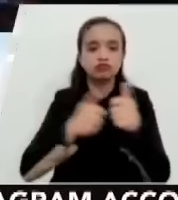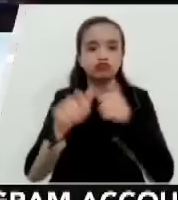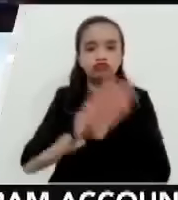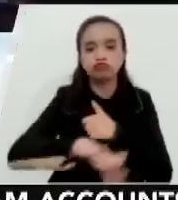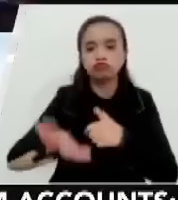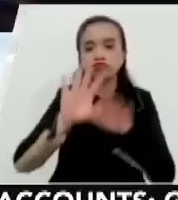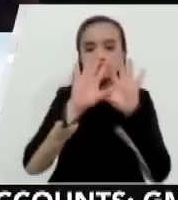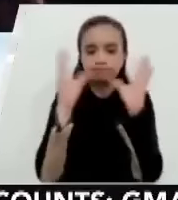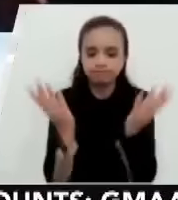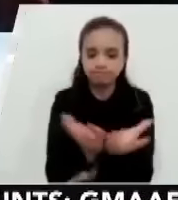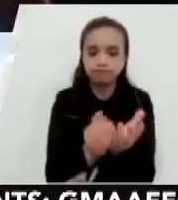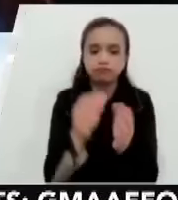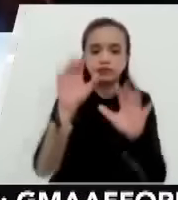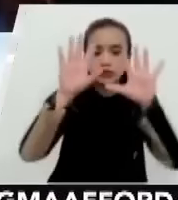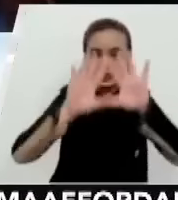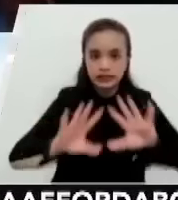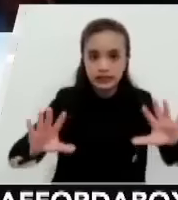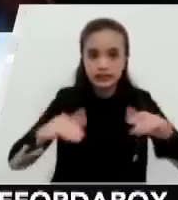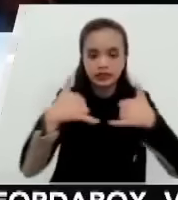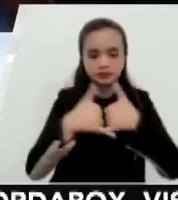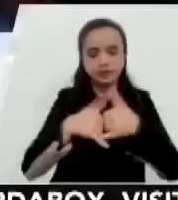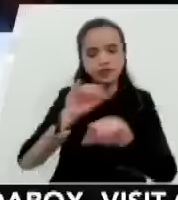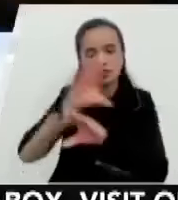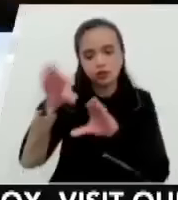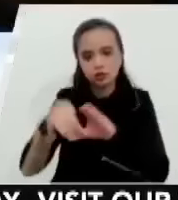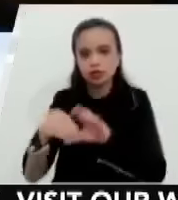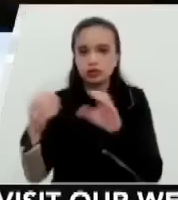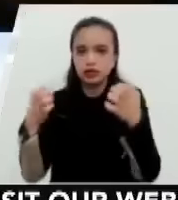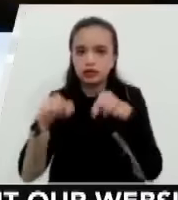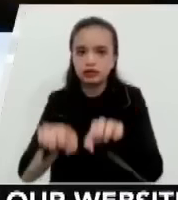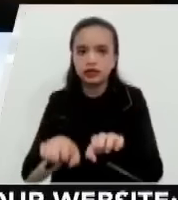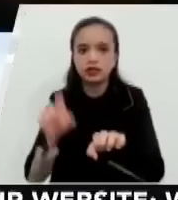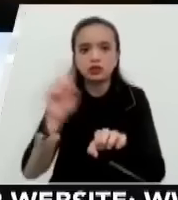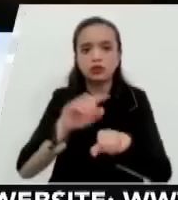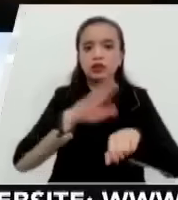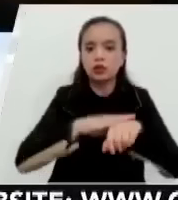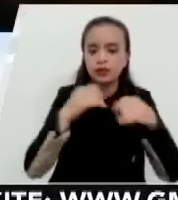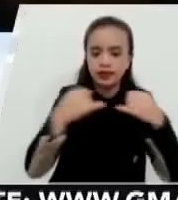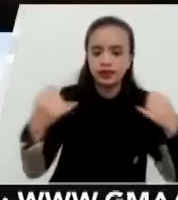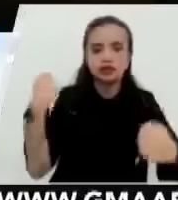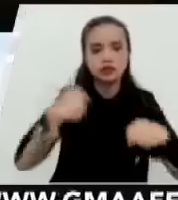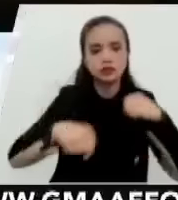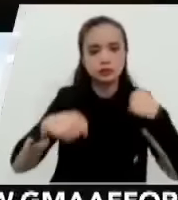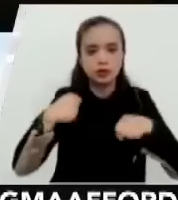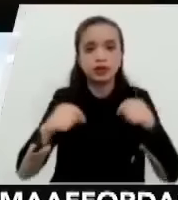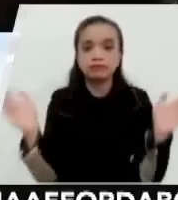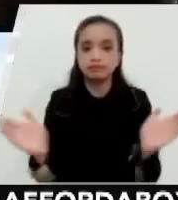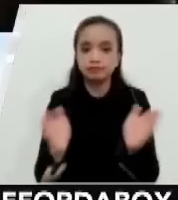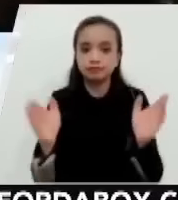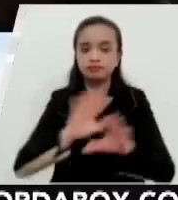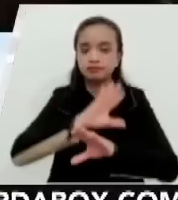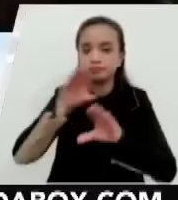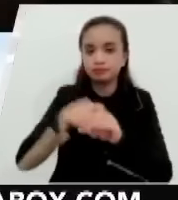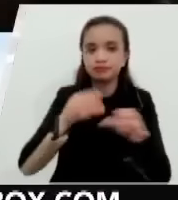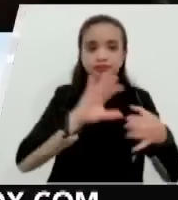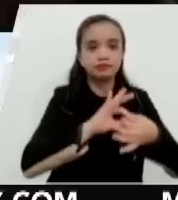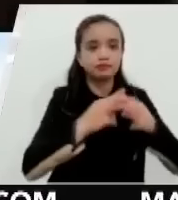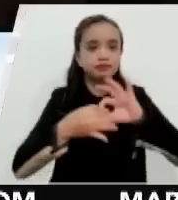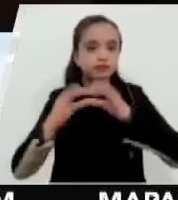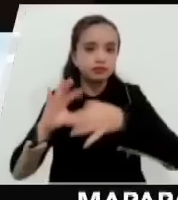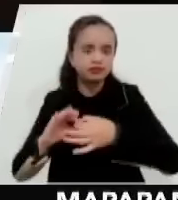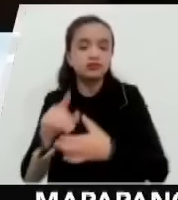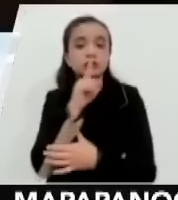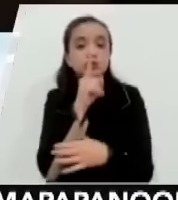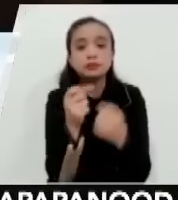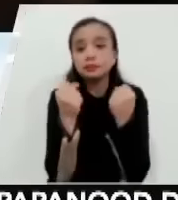Games, kasama na sa medal event ang esports. Iminumungkahi na rin itong maisama sa Olympics. Katunayan, maraming Pinoy na rin